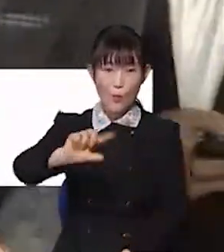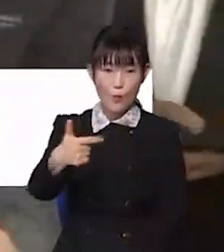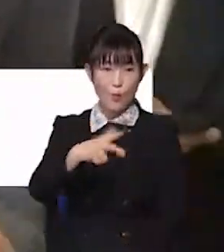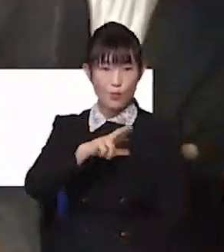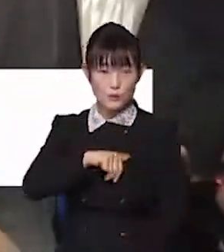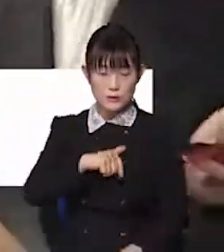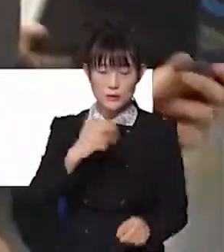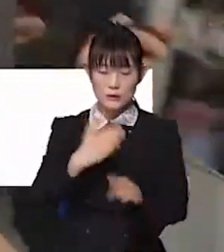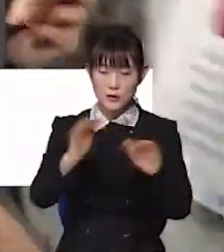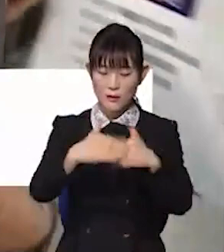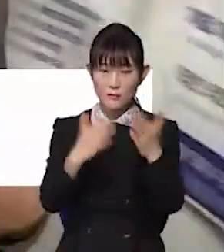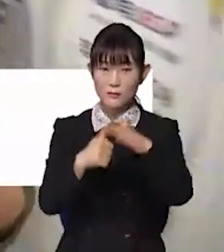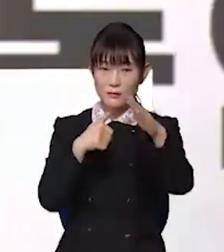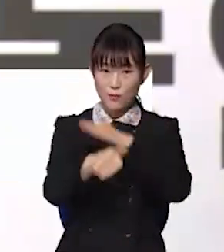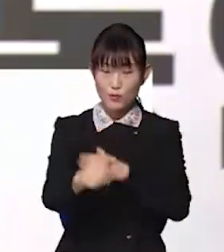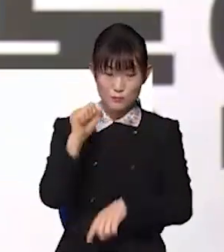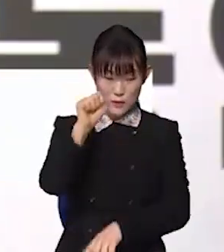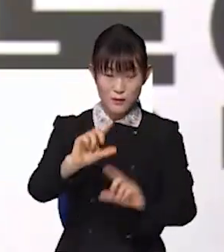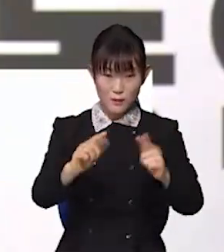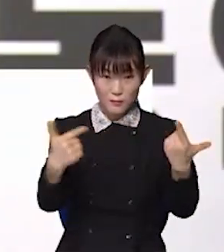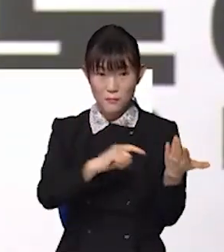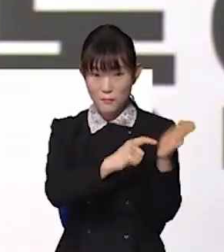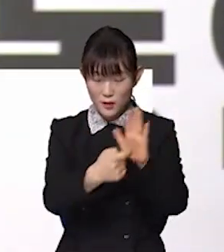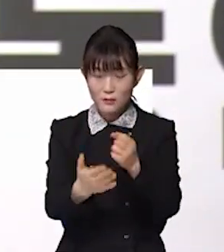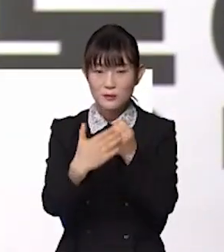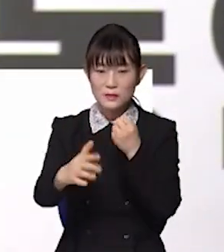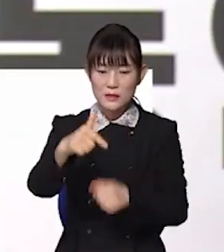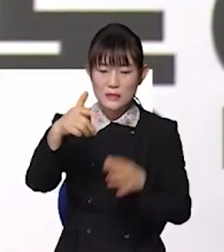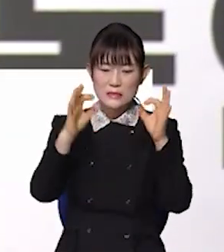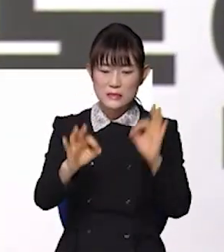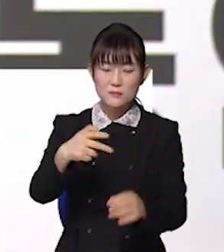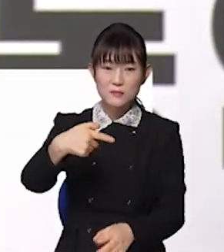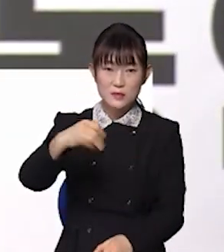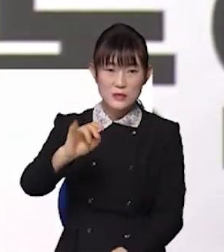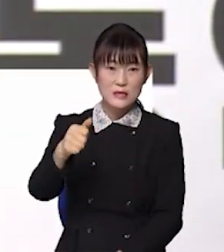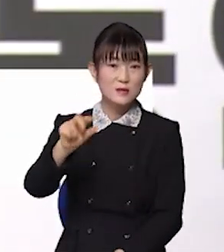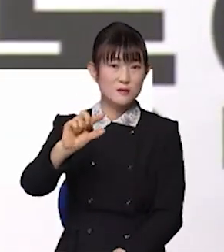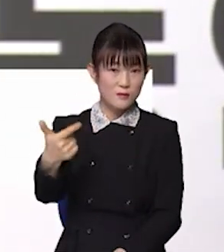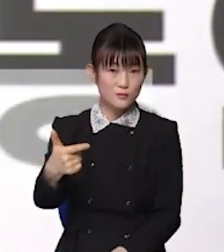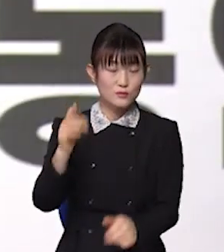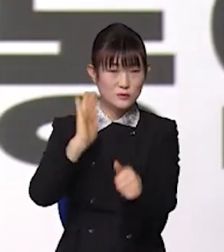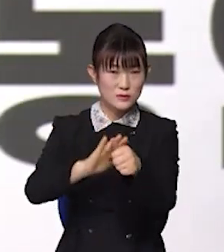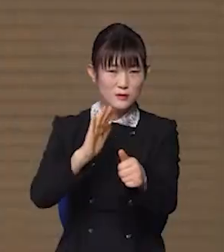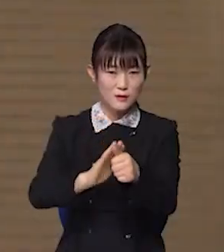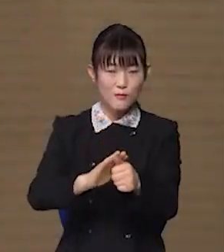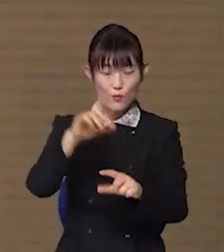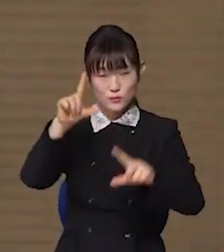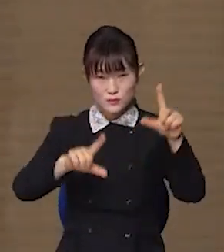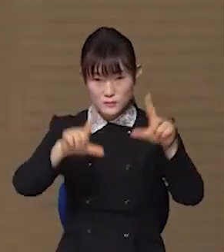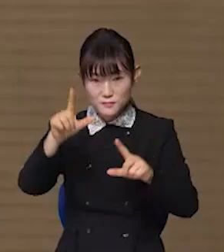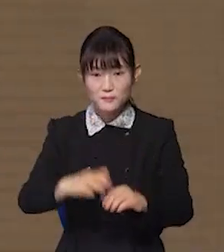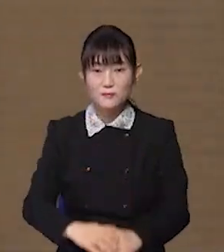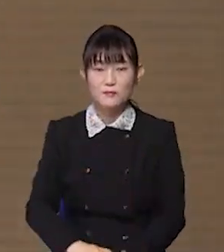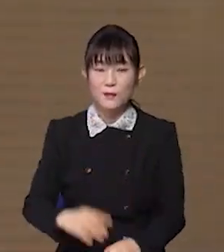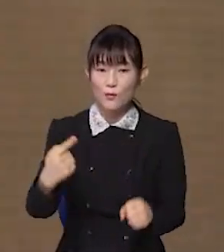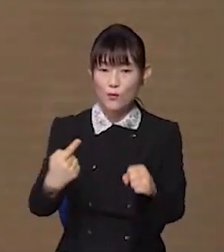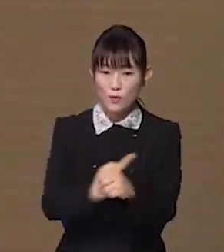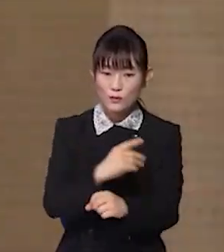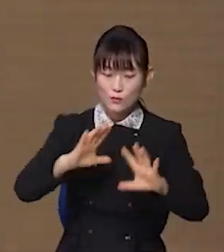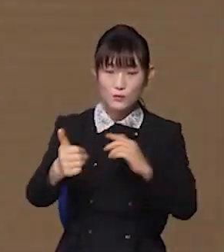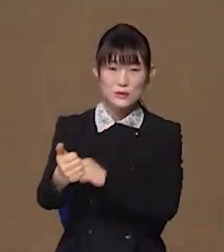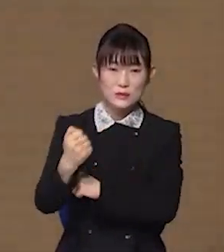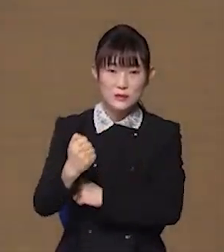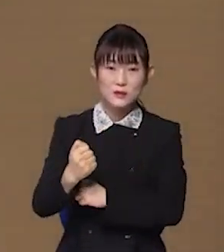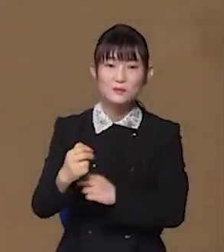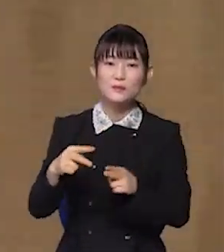의원의 당대표 불출마 선언으로 김기현 의원으로 교통 정리되는 분위기였습니다. 이 밖에도 국민의힘